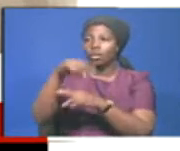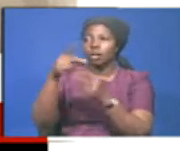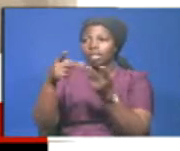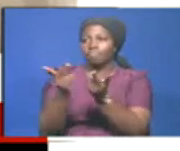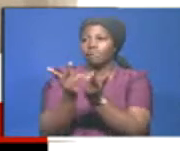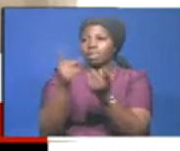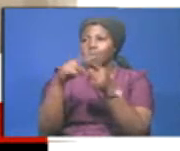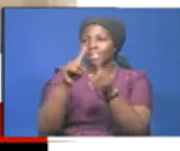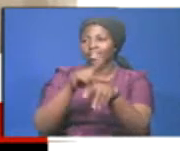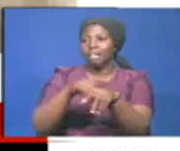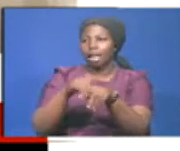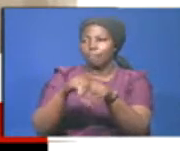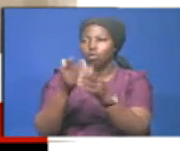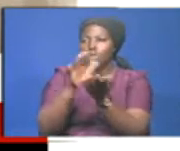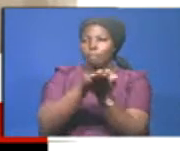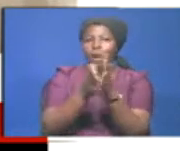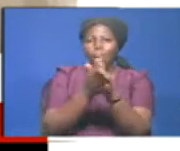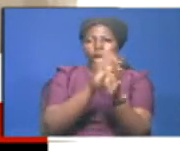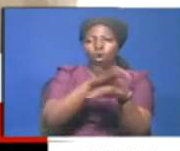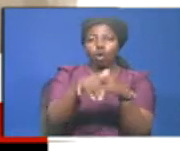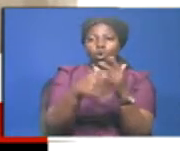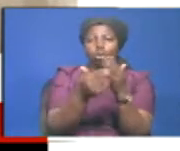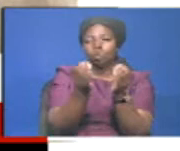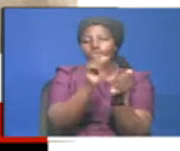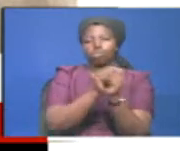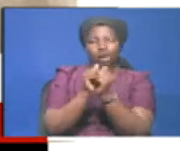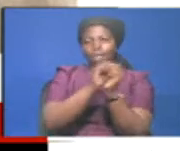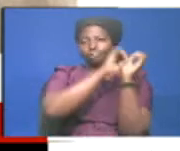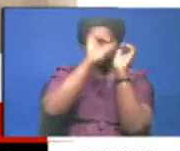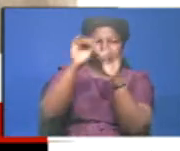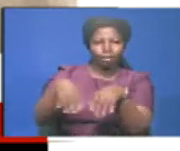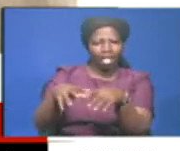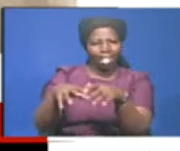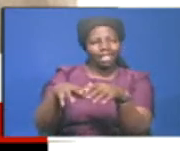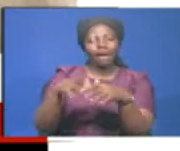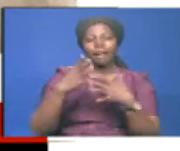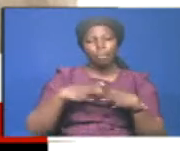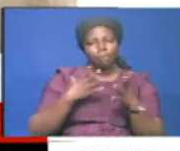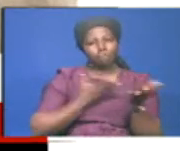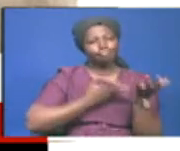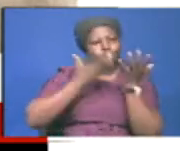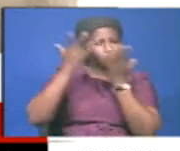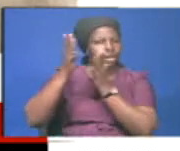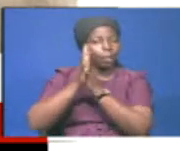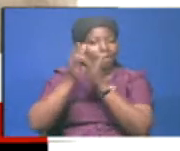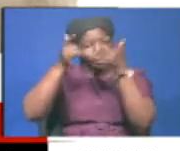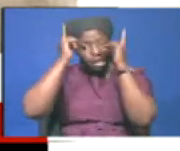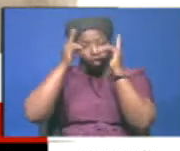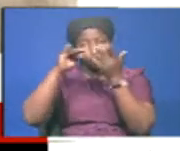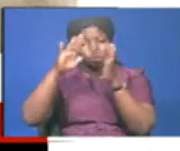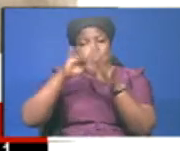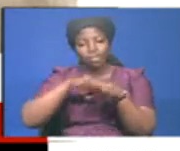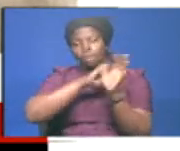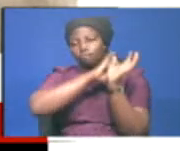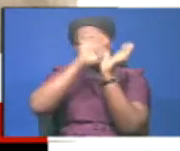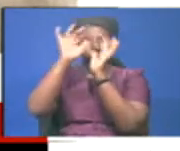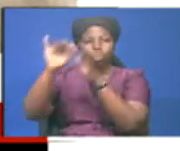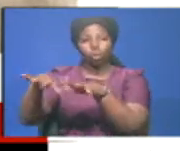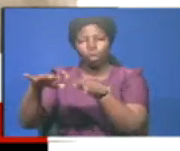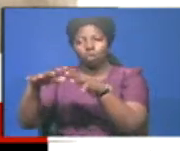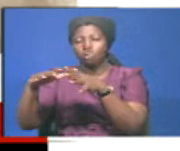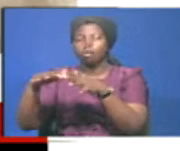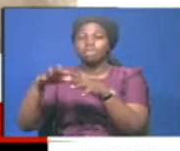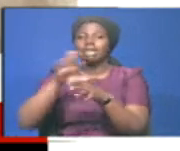pamoja, wale wanazibeba kwa zile magari za transporti, mara mingi wanaenda wanazimwaga pamoja kwa zile dump